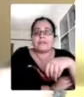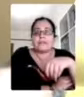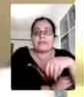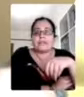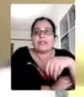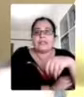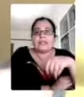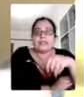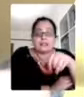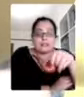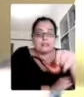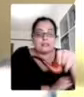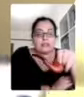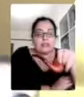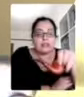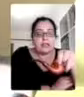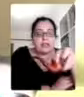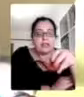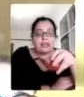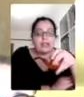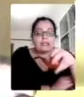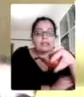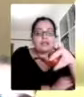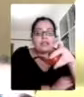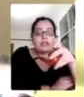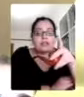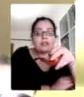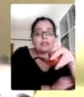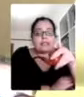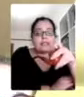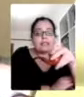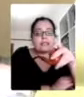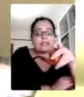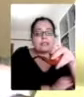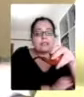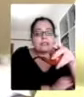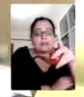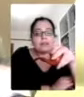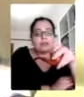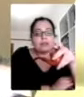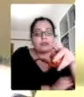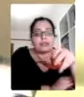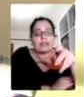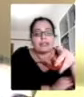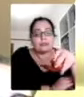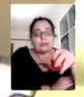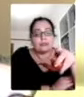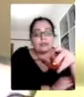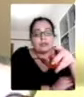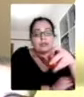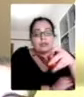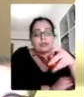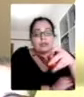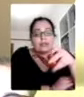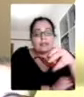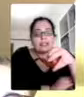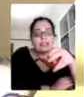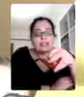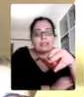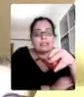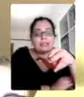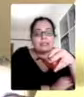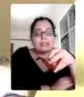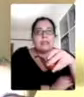Öyle mümkün mertebe içmemeye gayret ediyorum. Aslında şöyle bir örnekle açıklayabilirim ben bu genel durumu.